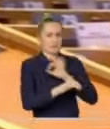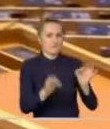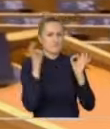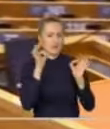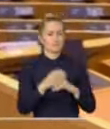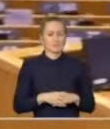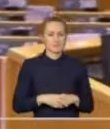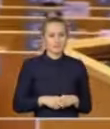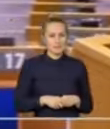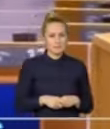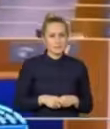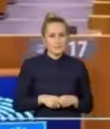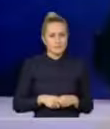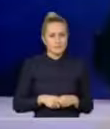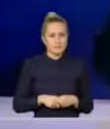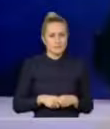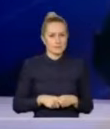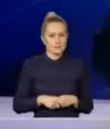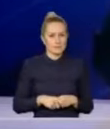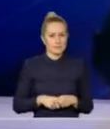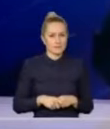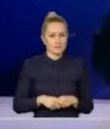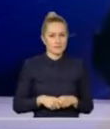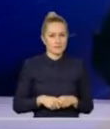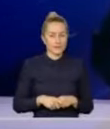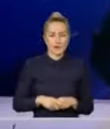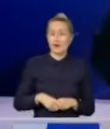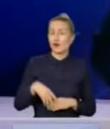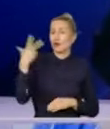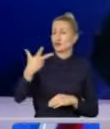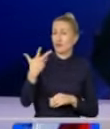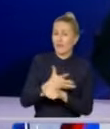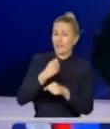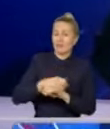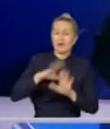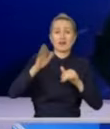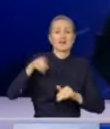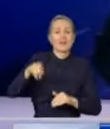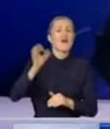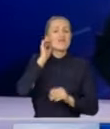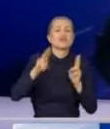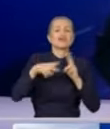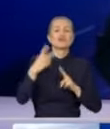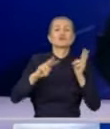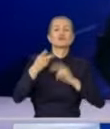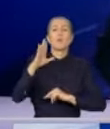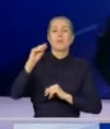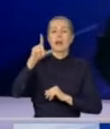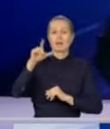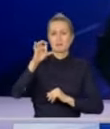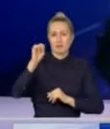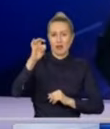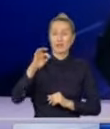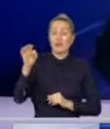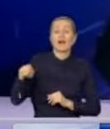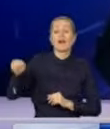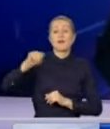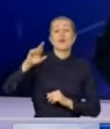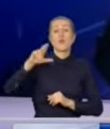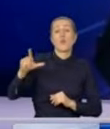Marcin Szybszak, Wiadomości. Do 3 lat więzienia grozi 2 dziennikarkom Biełsatu, które reżim Łukaszenki oskarża